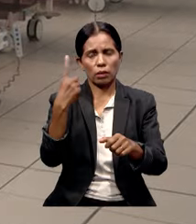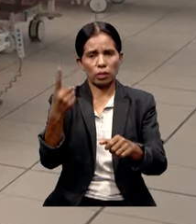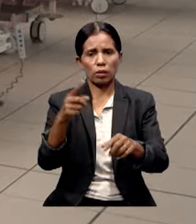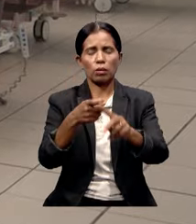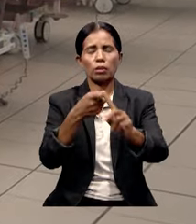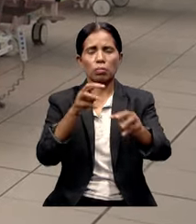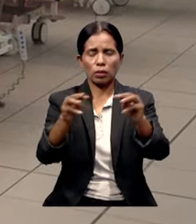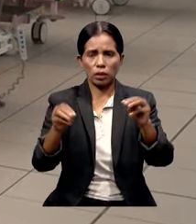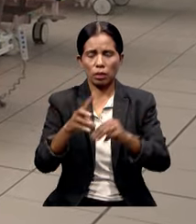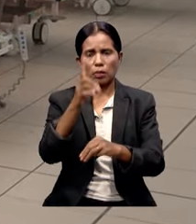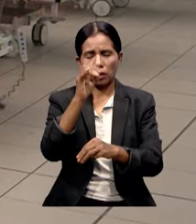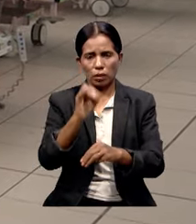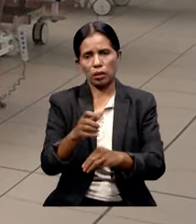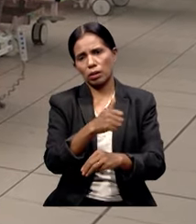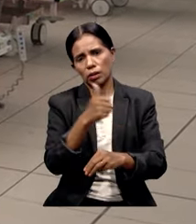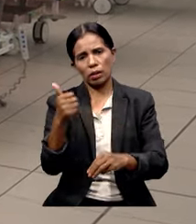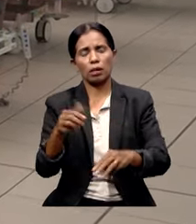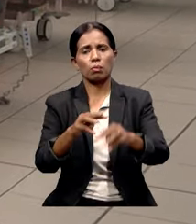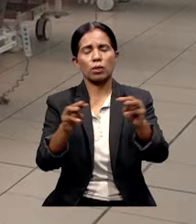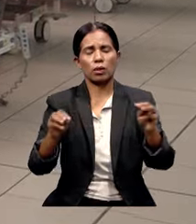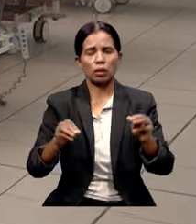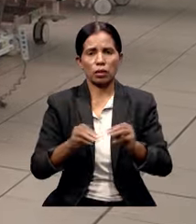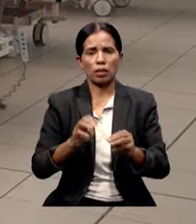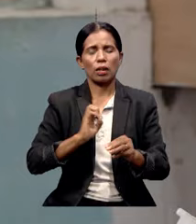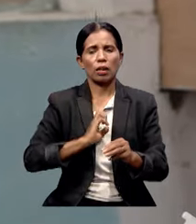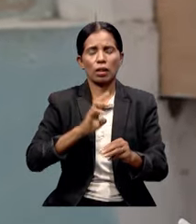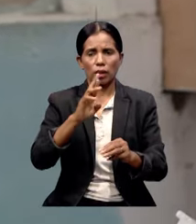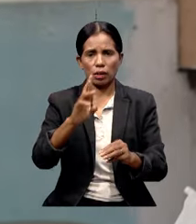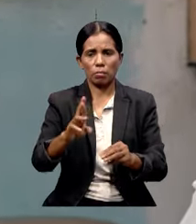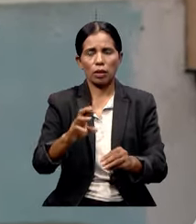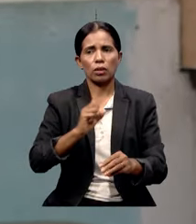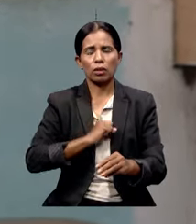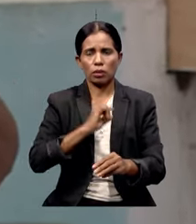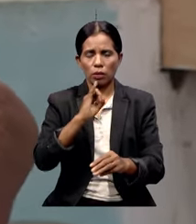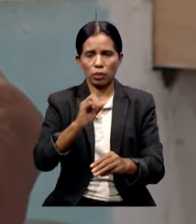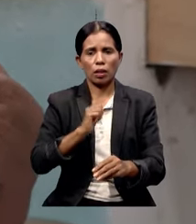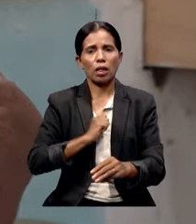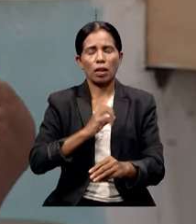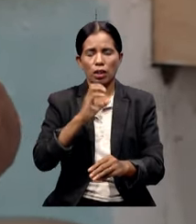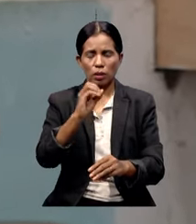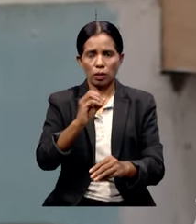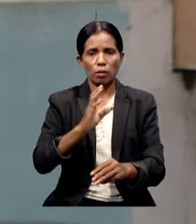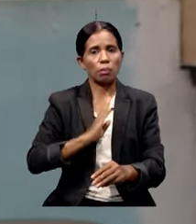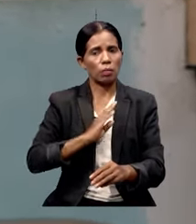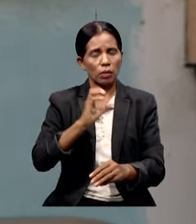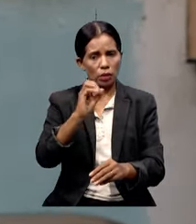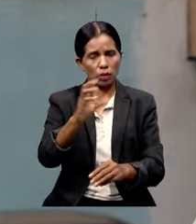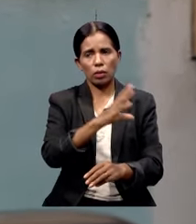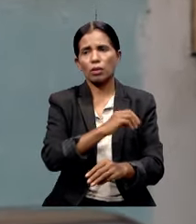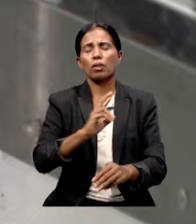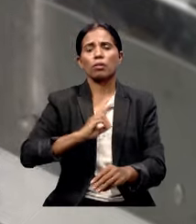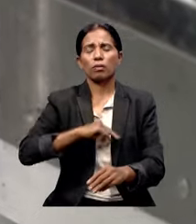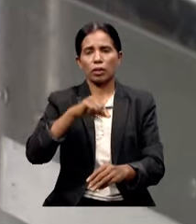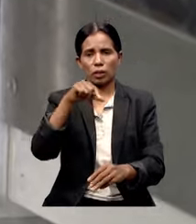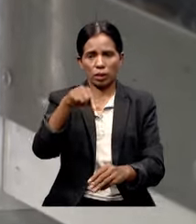municipio dili no siraseluk husi municipio Ermera, Covalima, Ainaru, Bobonaru, Novikeke.